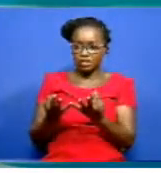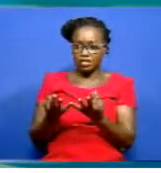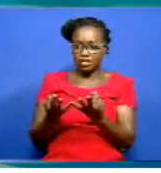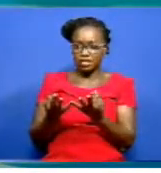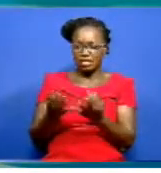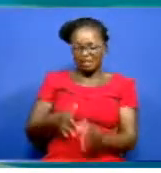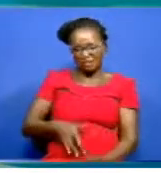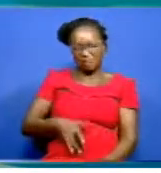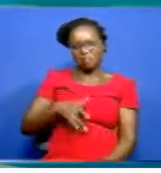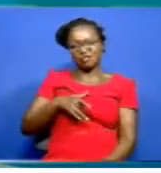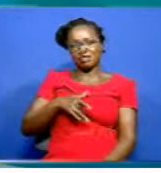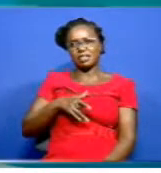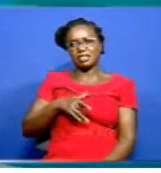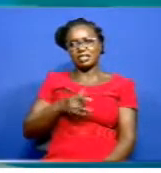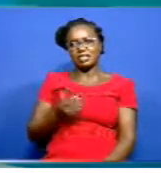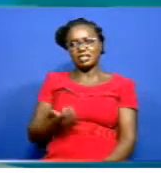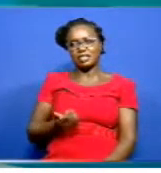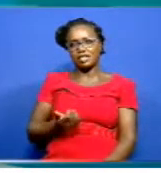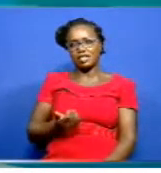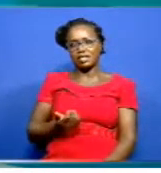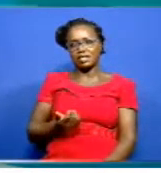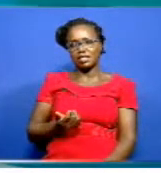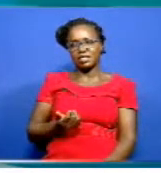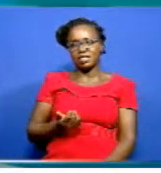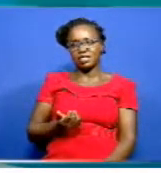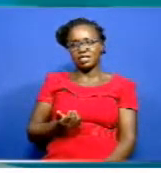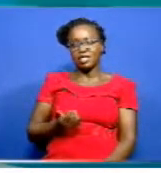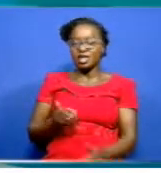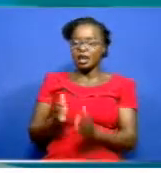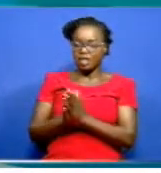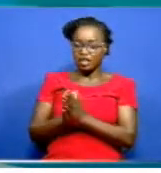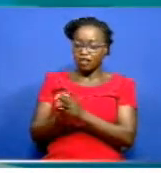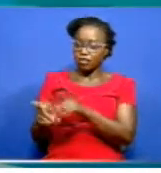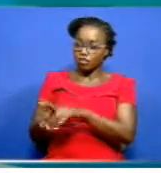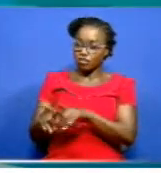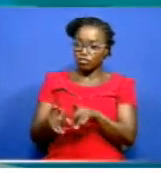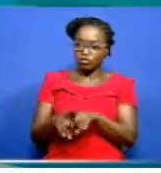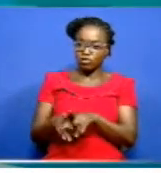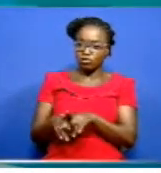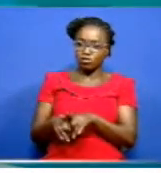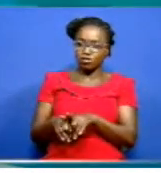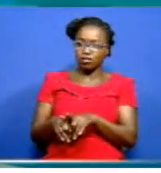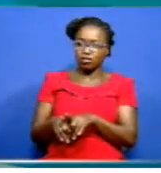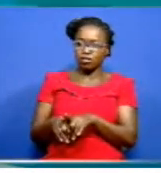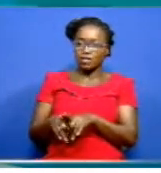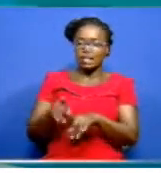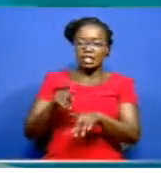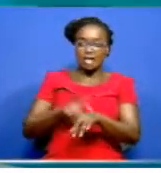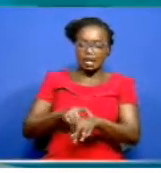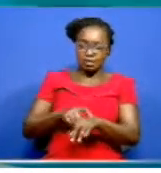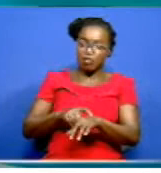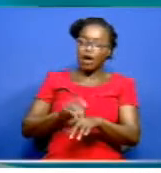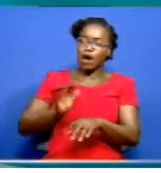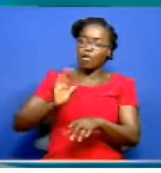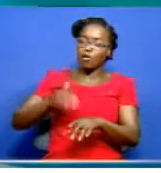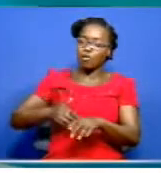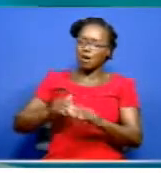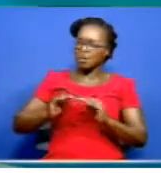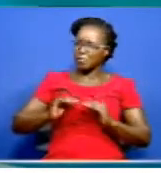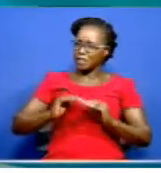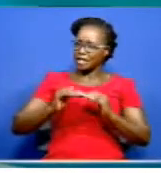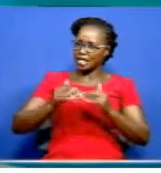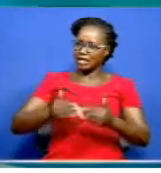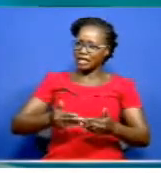kihisia na pia kiuchumi. Na kwa upande mwingine, wakati mama ni mjamzito,